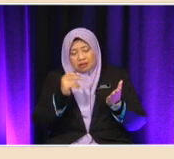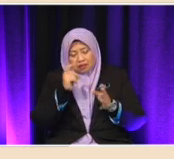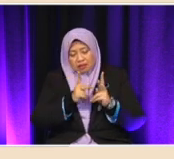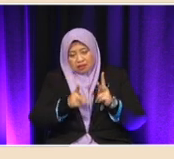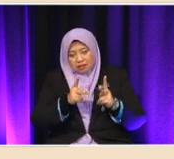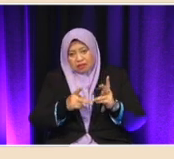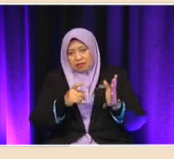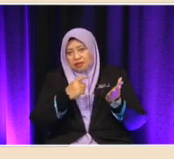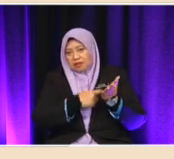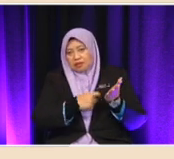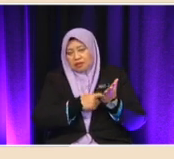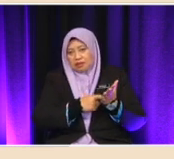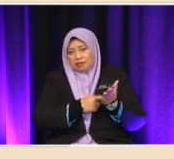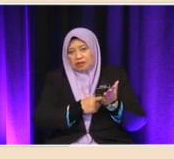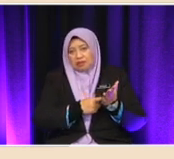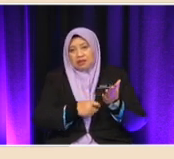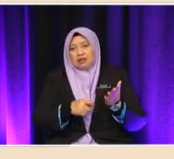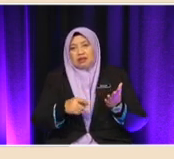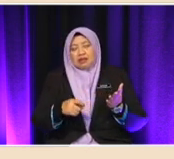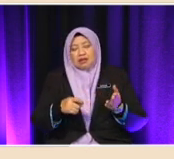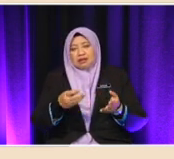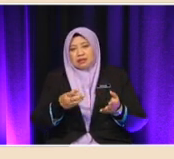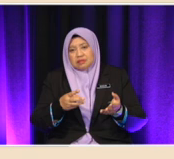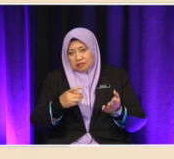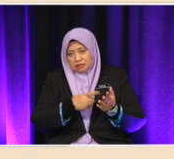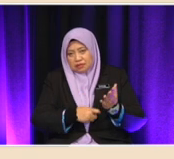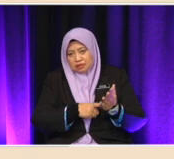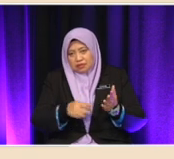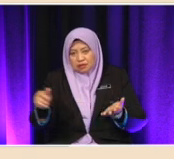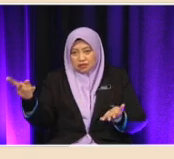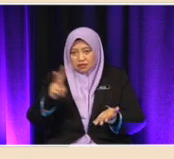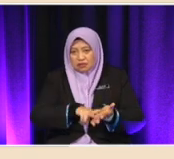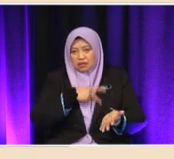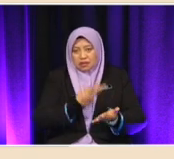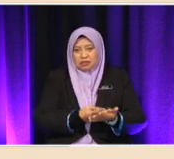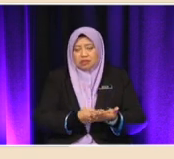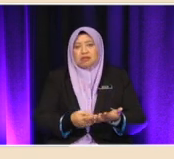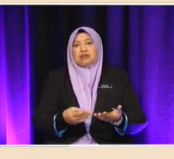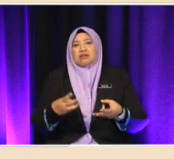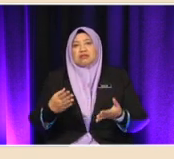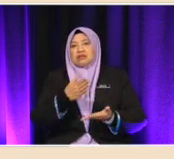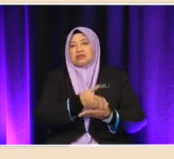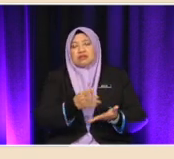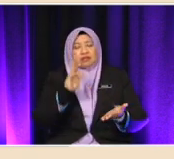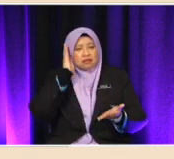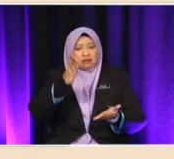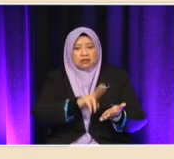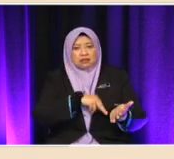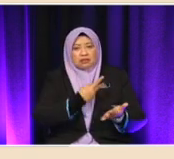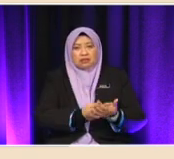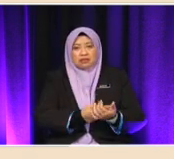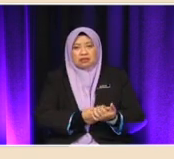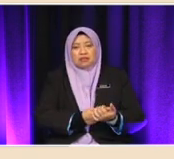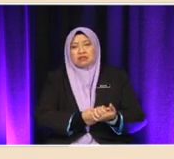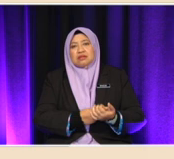so menyebabkan Teluk penawaran barang bergerak ke kiri oke tak ada yang kedua